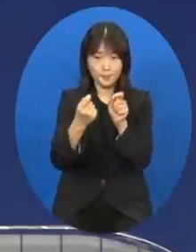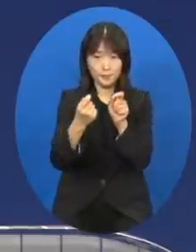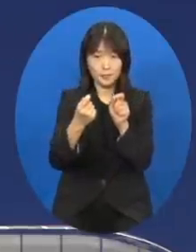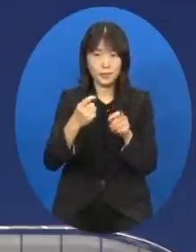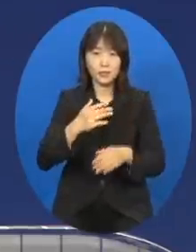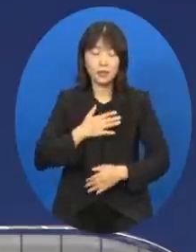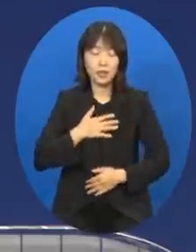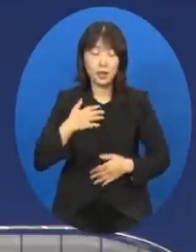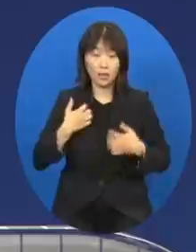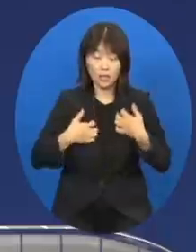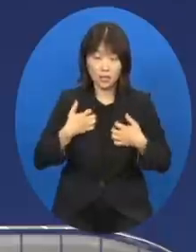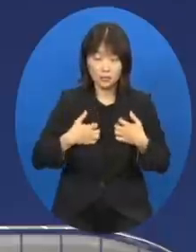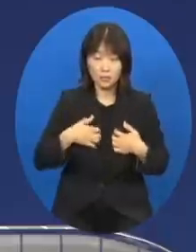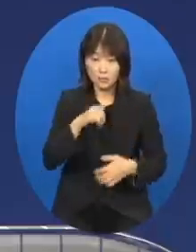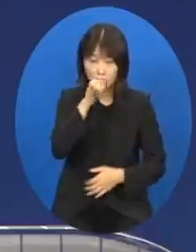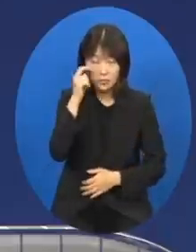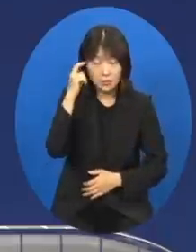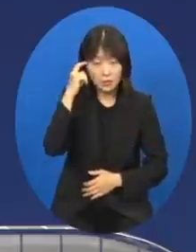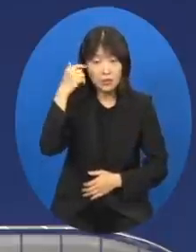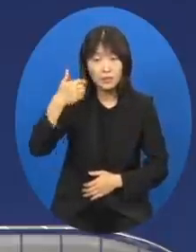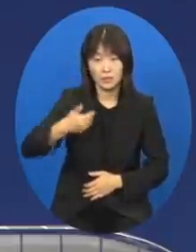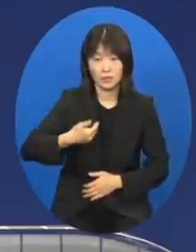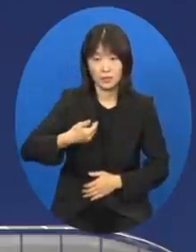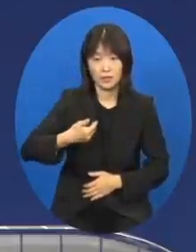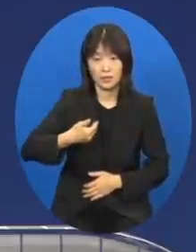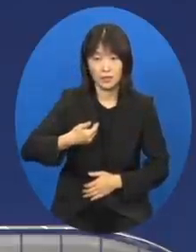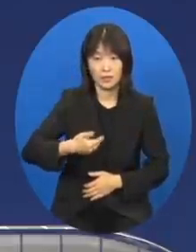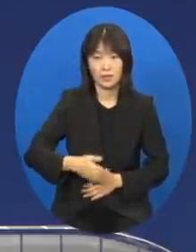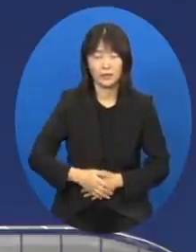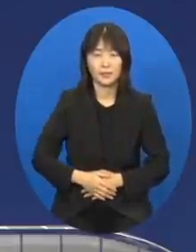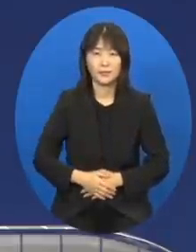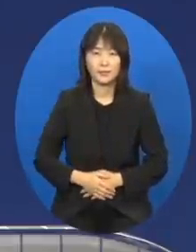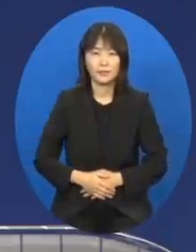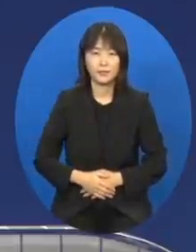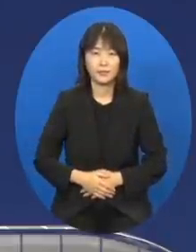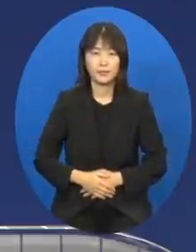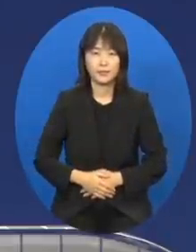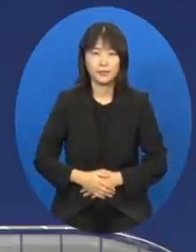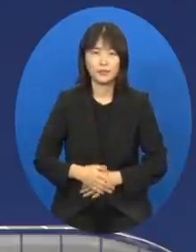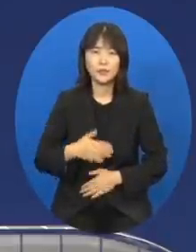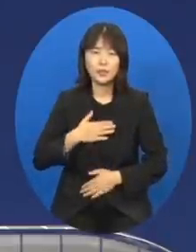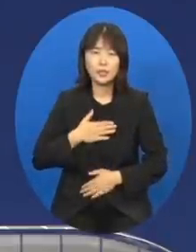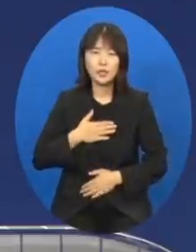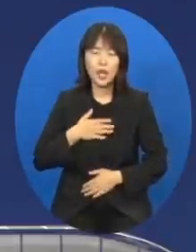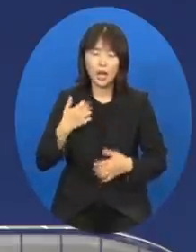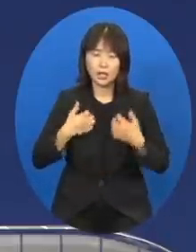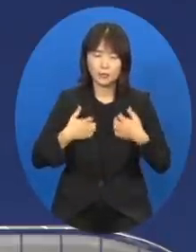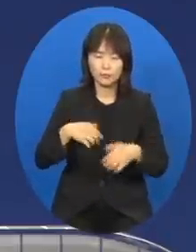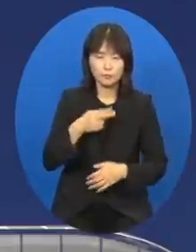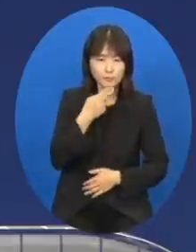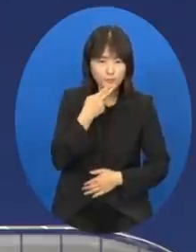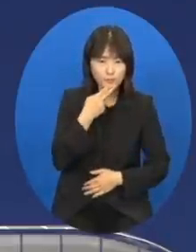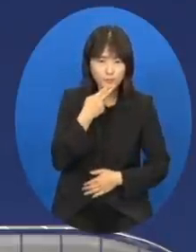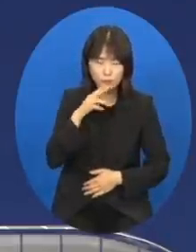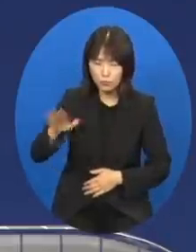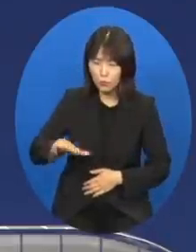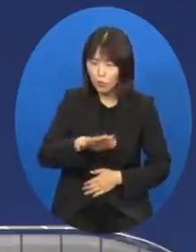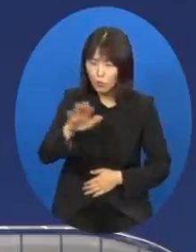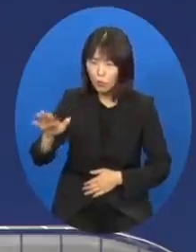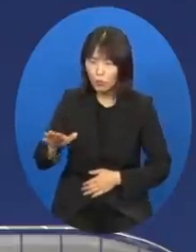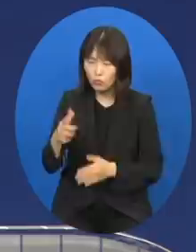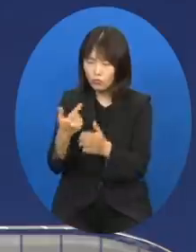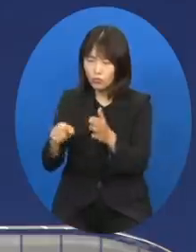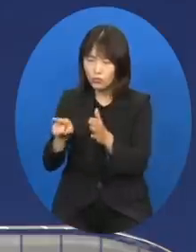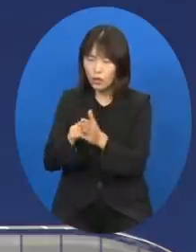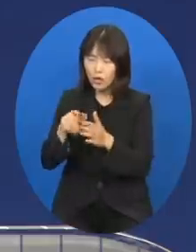나는 기쁜가 하고 한번 물어봐야 됩니다. 내가 기쁘지 않다면 온 백성에게 미칠